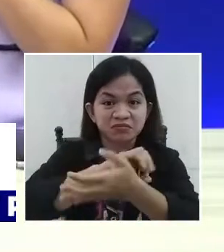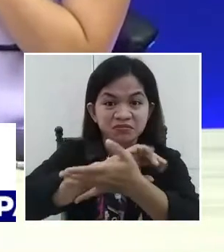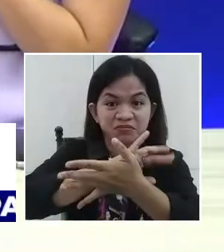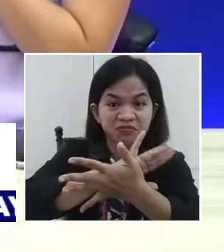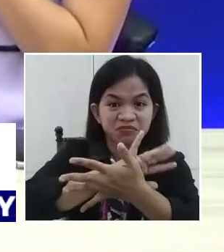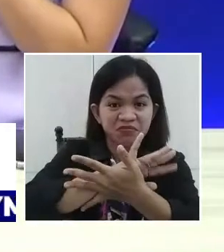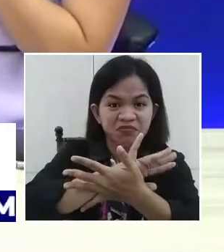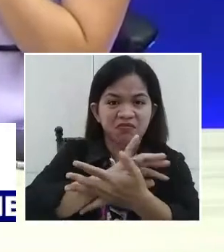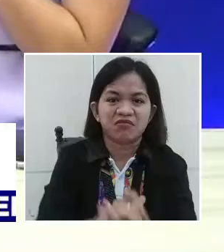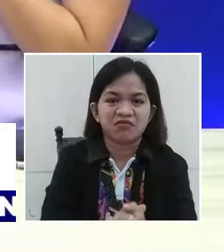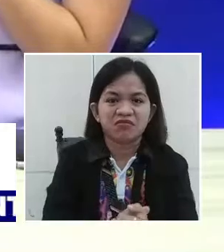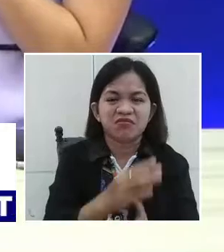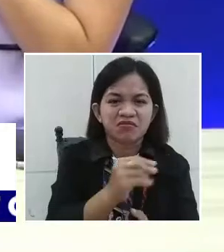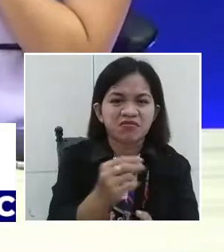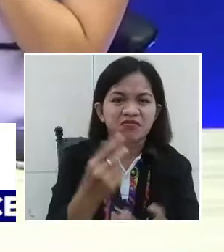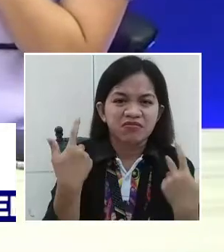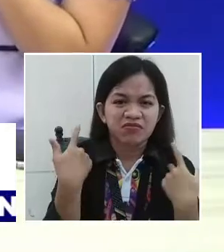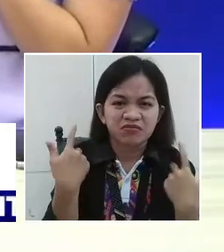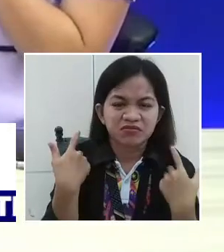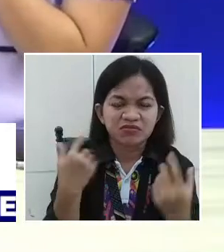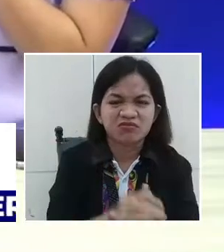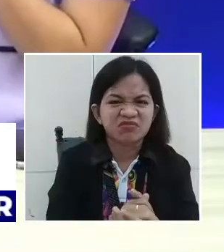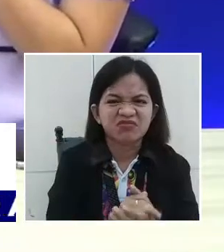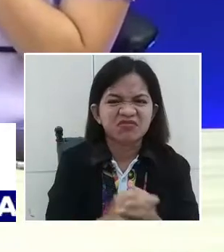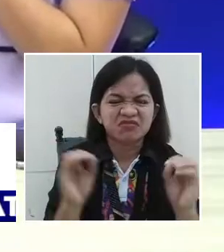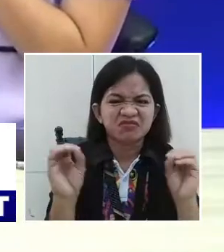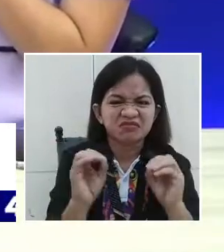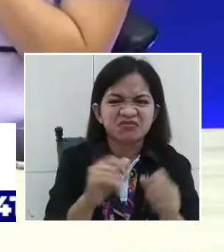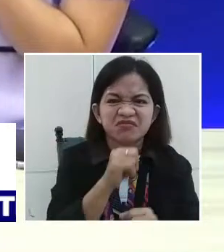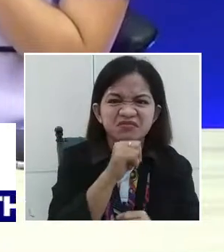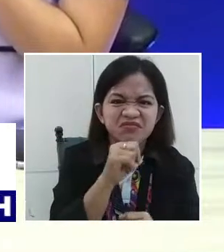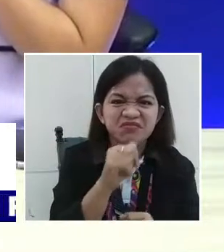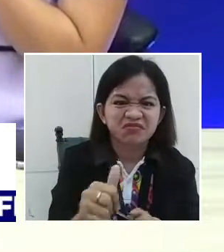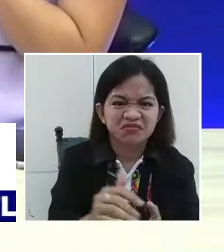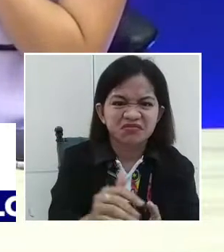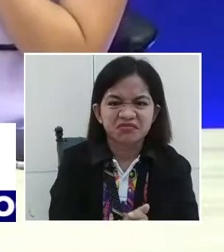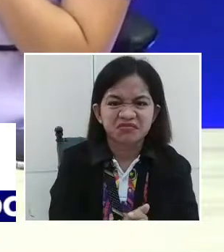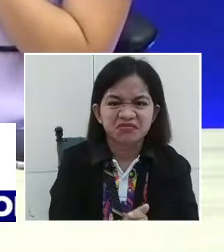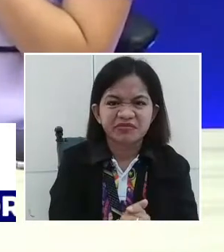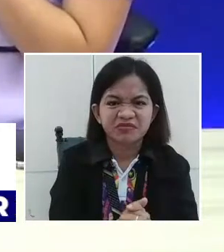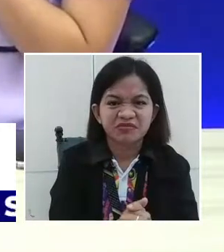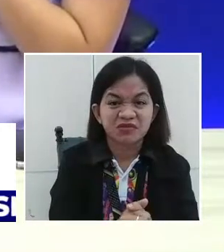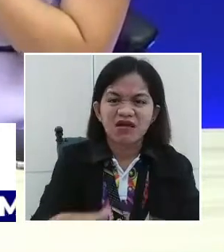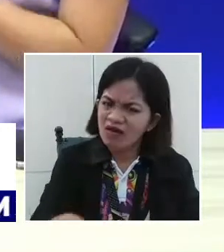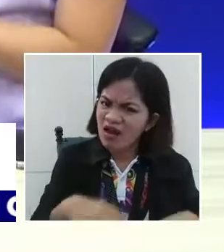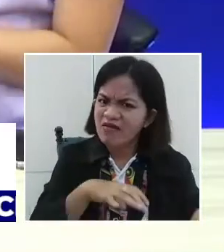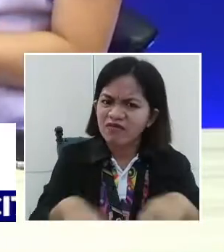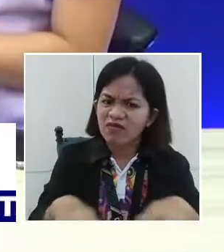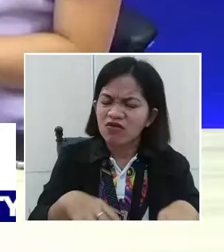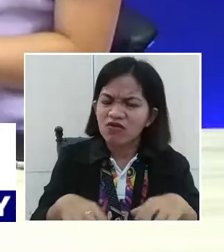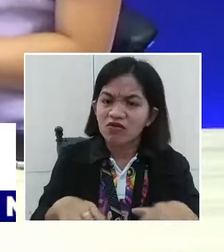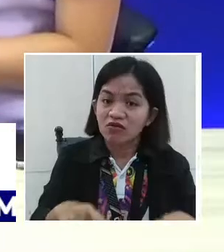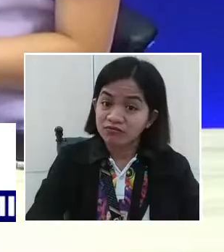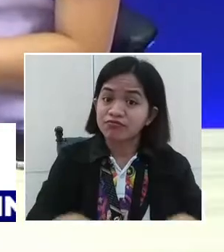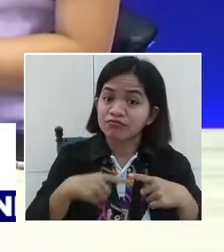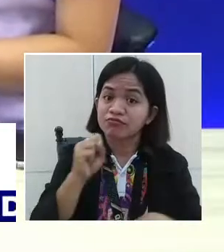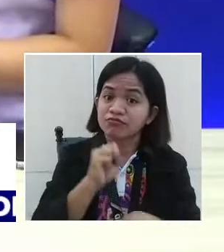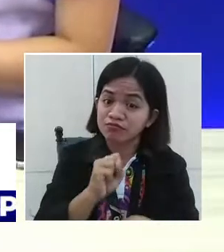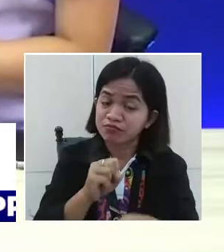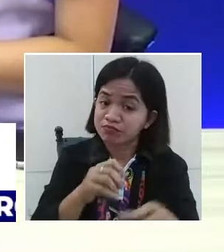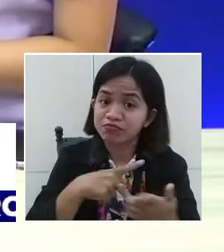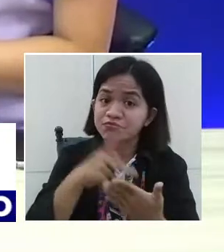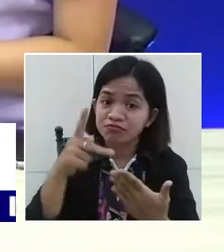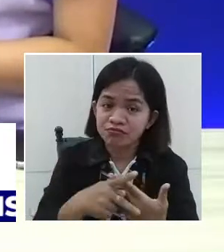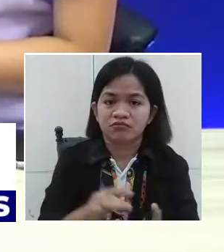naranasan naman. Hindi naman po, nagkaroon naman po ng livelihood program for the sector. Isa yan sa panahon ng